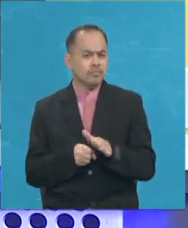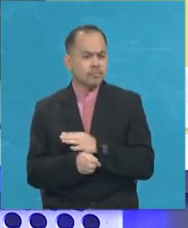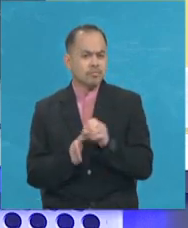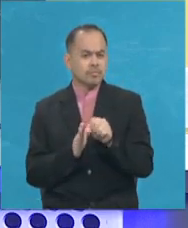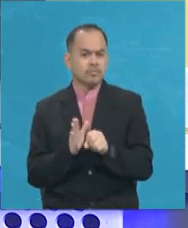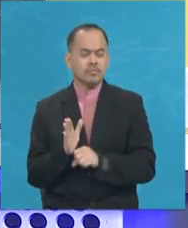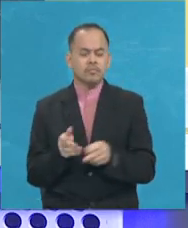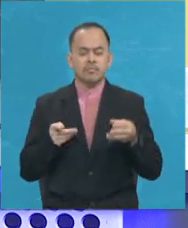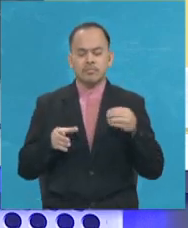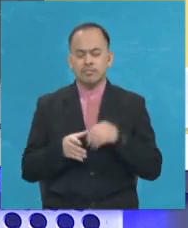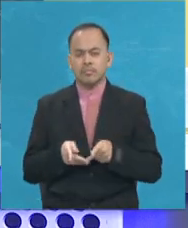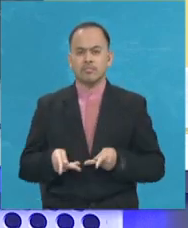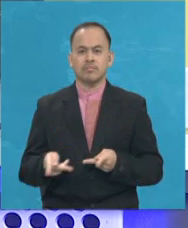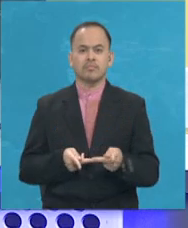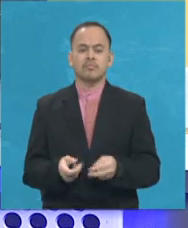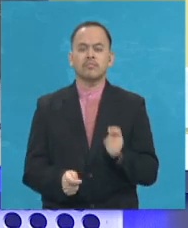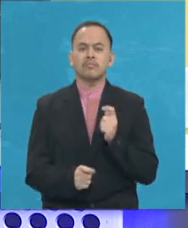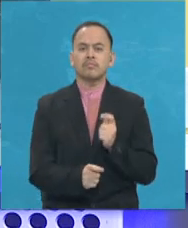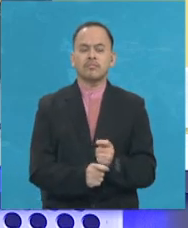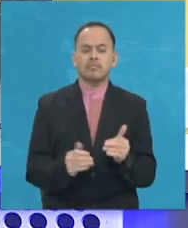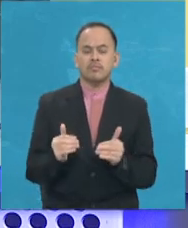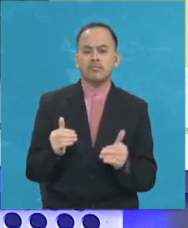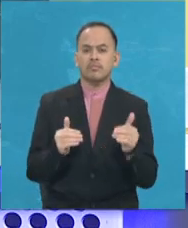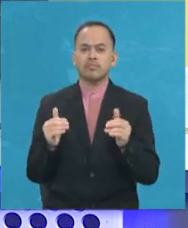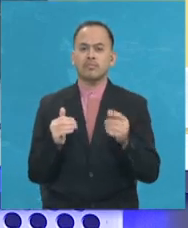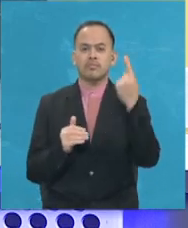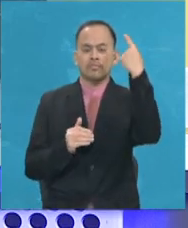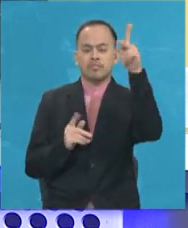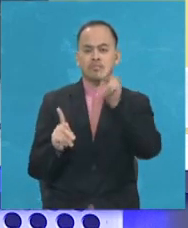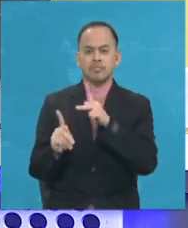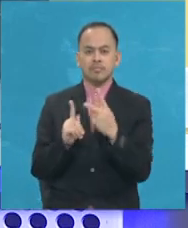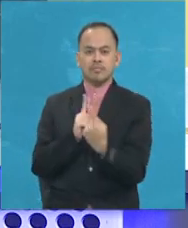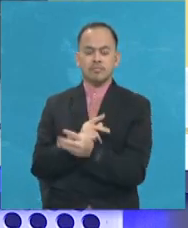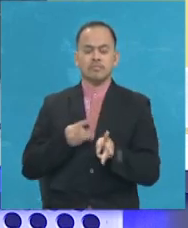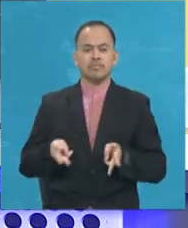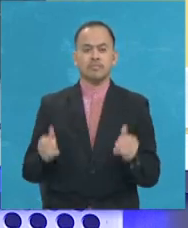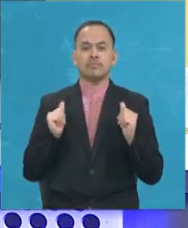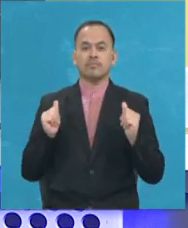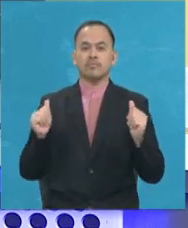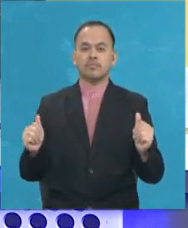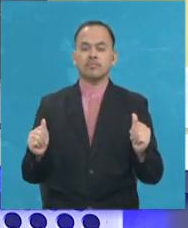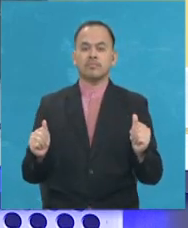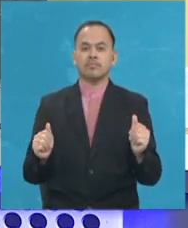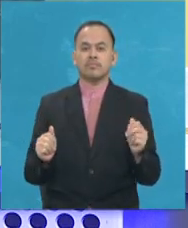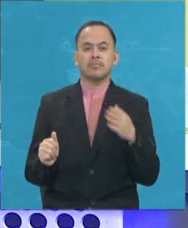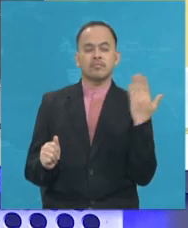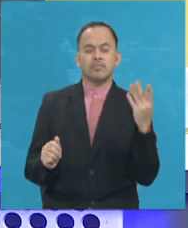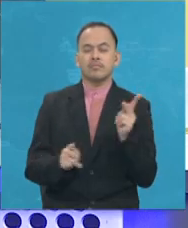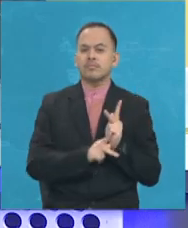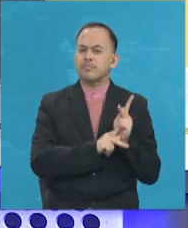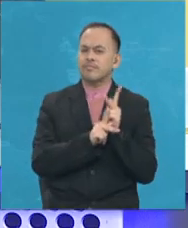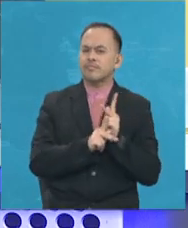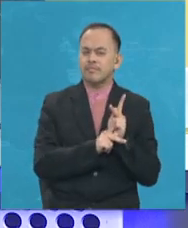tetap secara berperingkat peringkat bagi memastikan kesejahteraan warga penghematan awam Setia sedih peduli